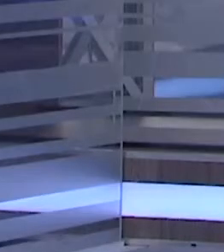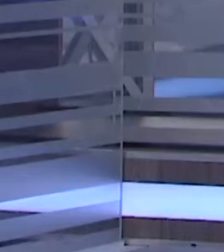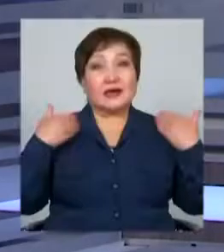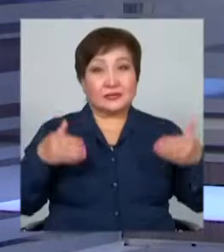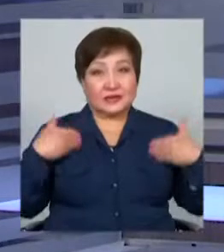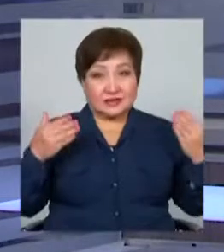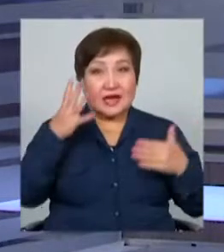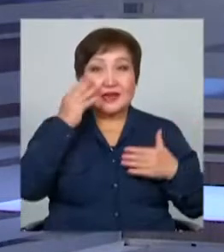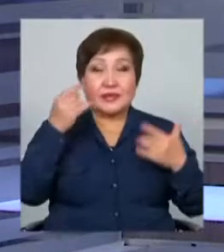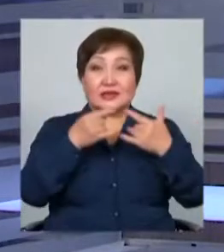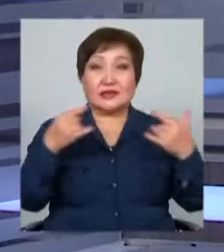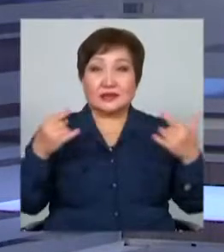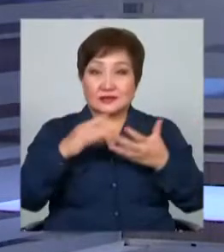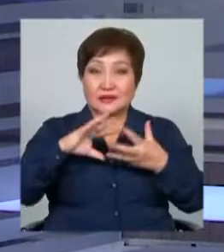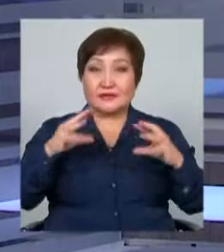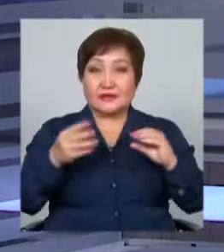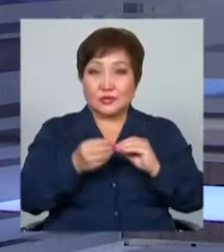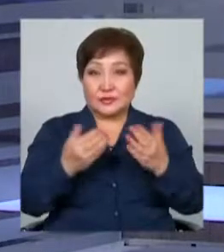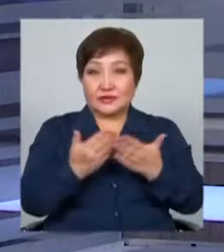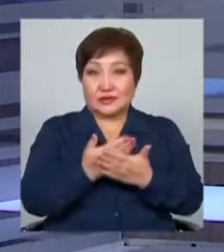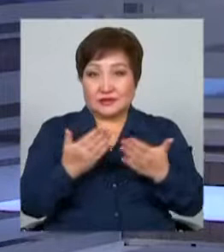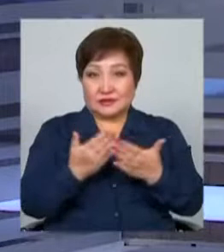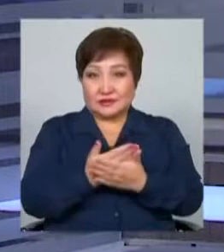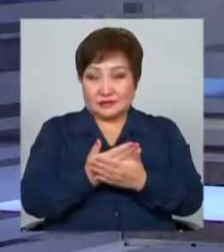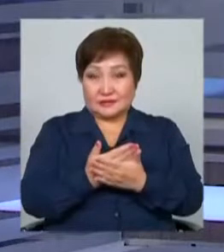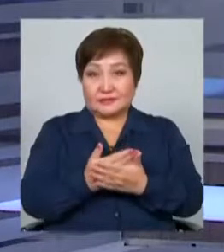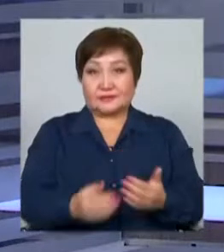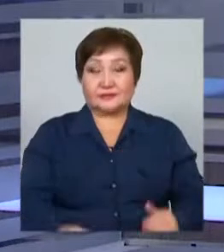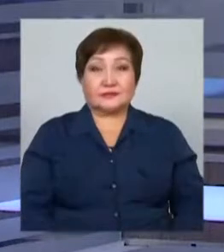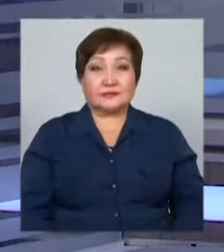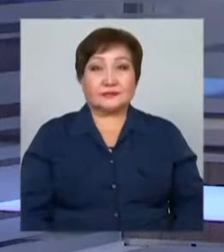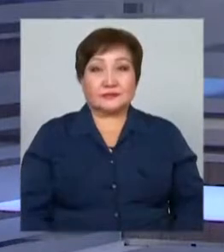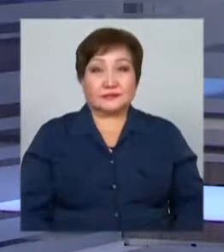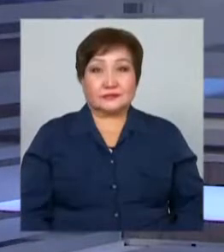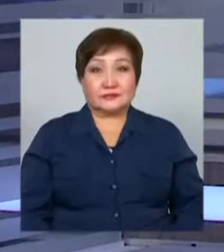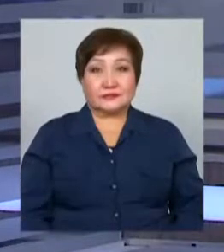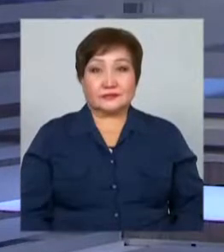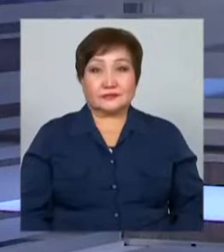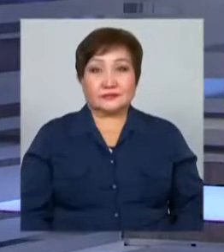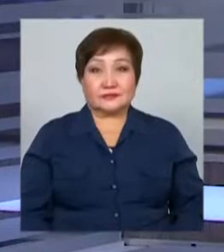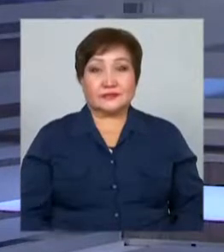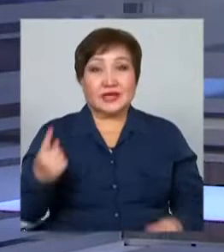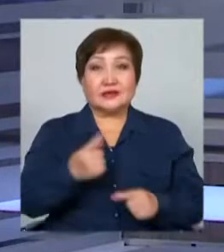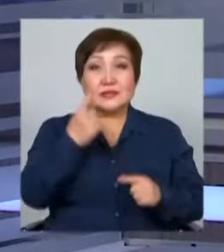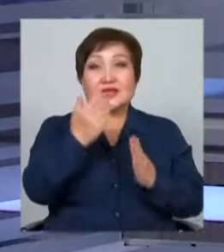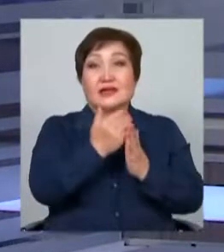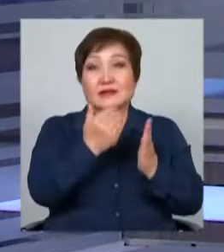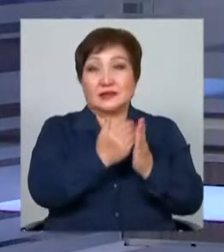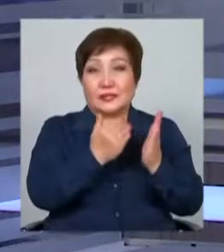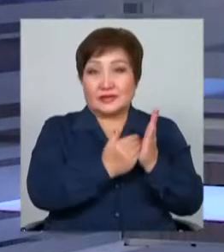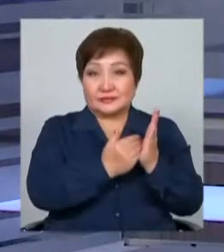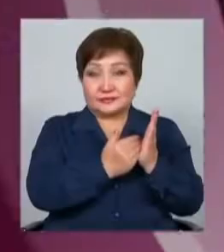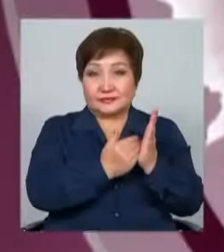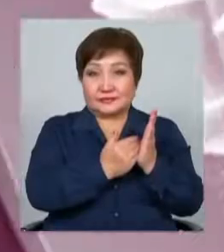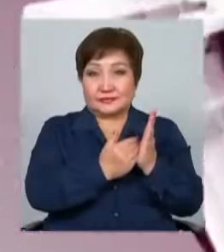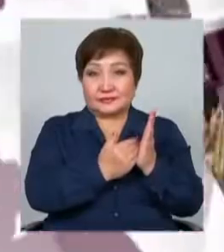Армысыздар, Алматы арнасының эфирінде қорытынды жаңалықтар. Студияда Сая Меңдеке және әріптесім Жанна Шакуова. Алдымен аңдатпа.